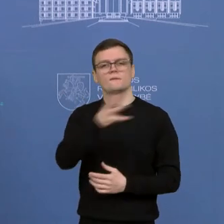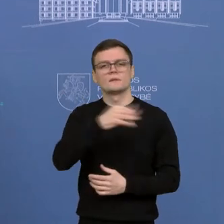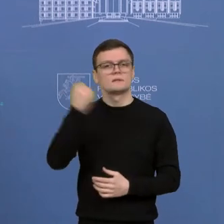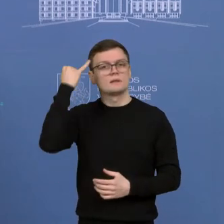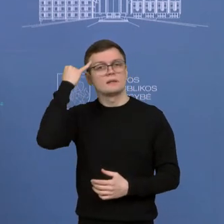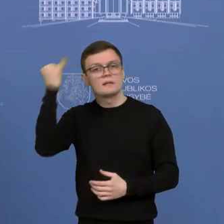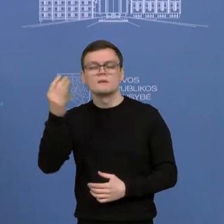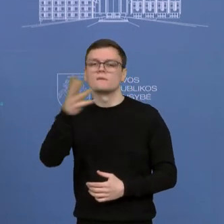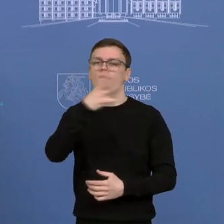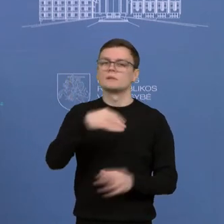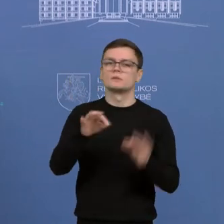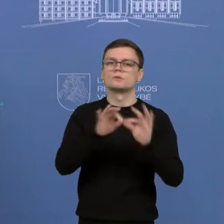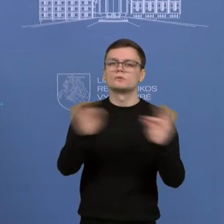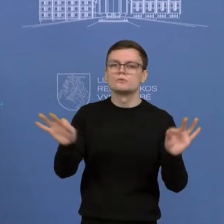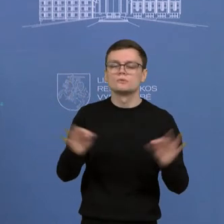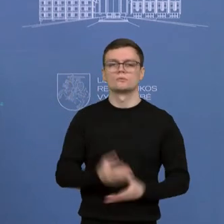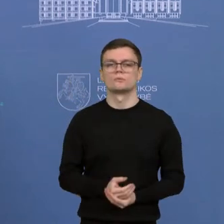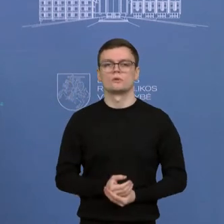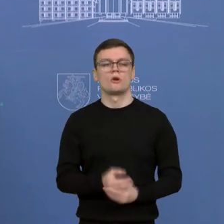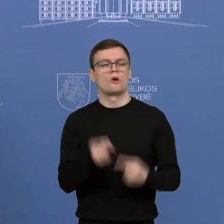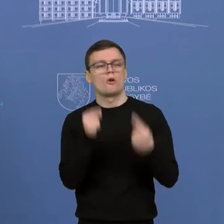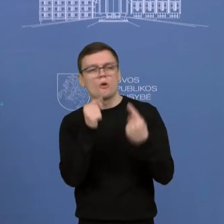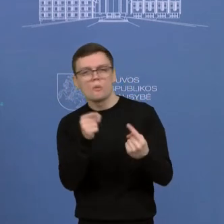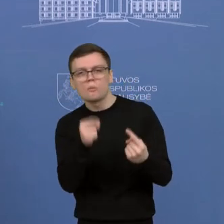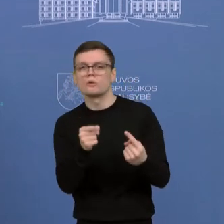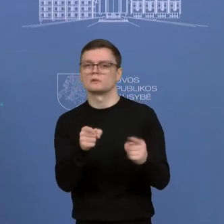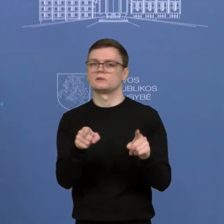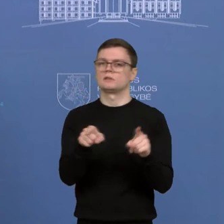visi pasiūlymai tiek pozicijos, opozicijos, tiek prezidentūros,